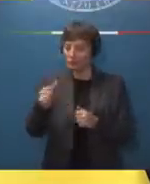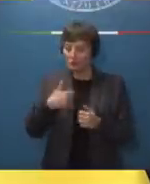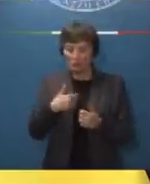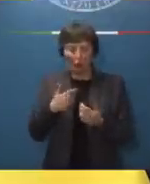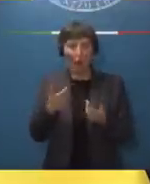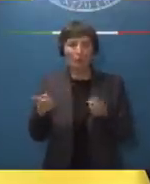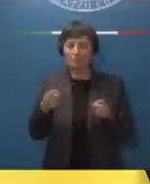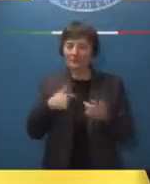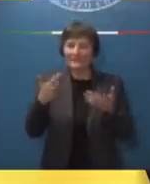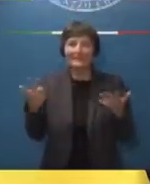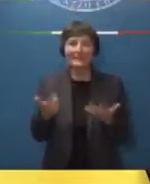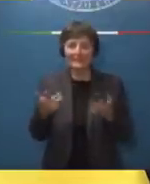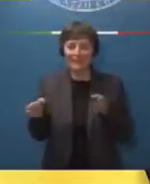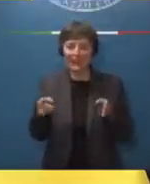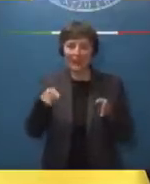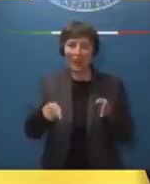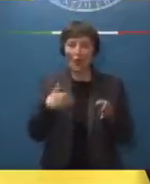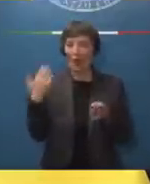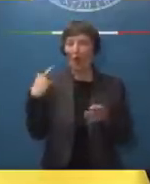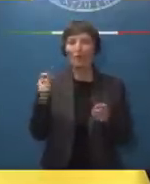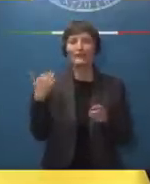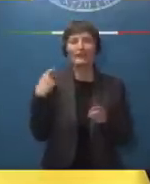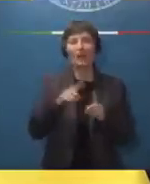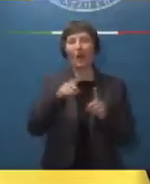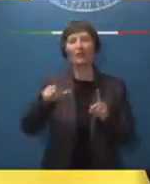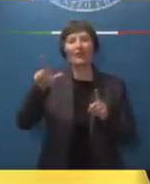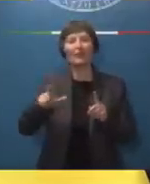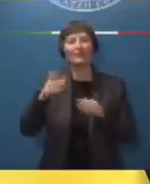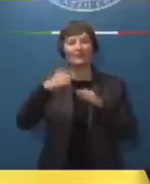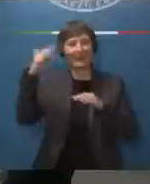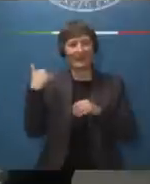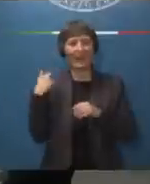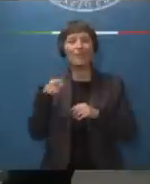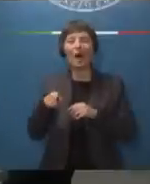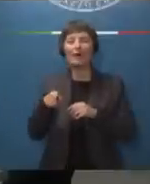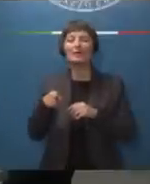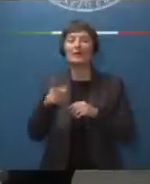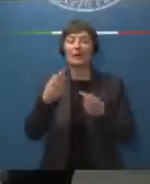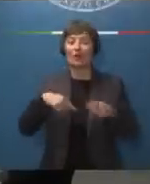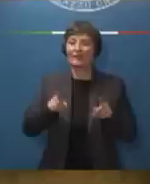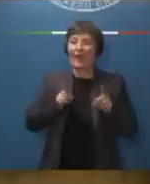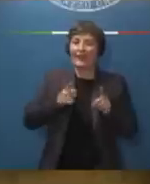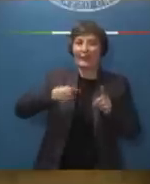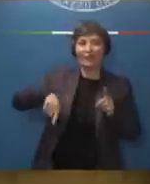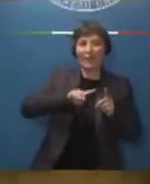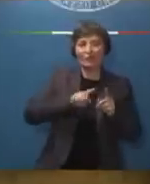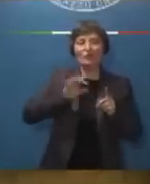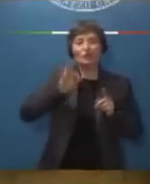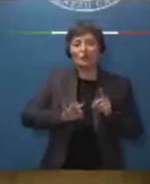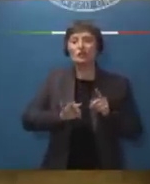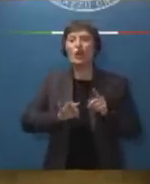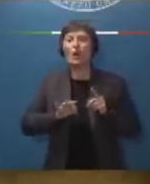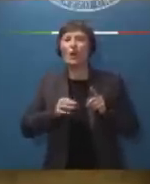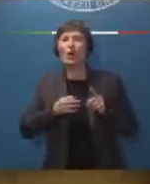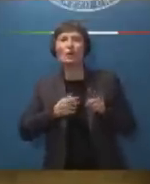in Ucraina da mezzanotte alle 7 di mattino i nostri difensori e le nostre difensore hanno abbattuto